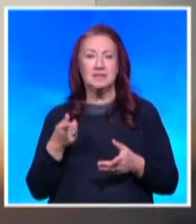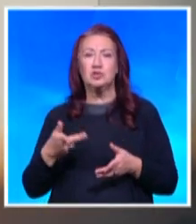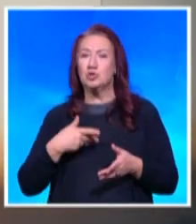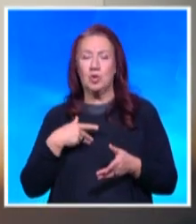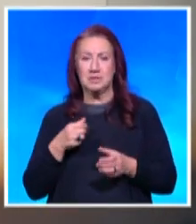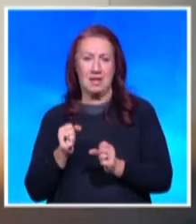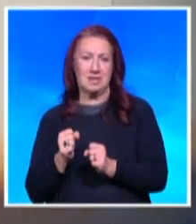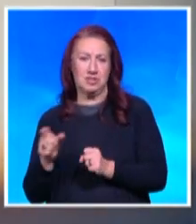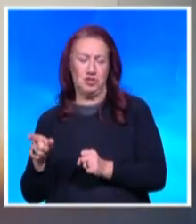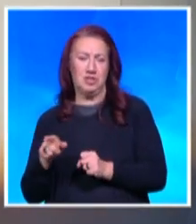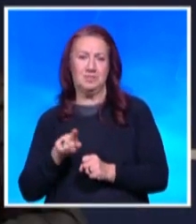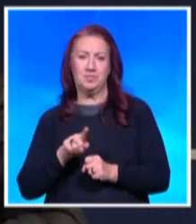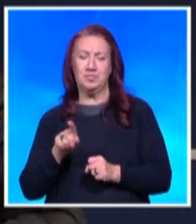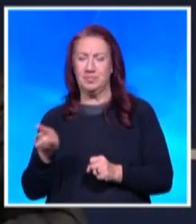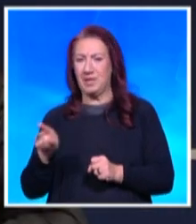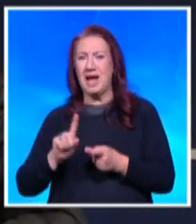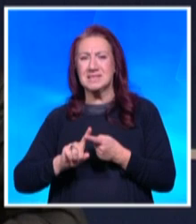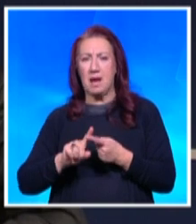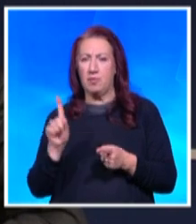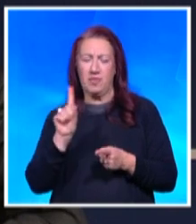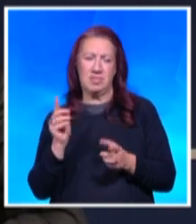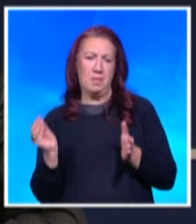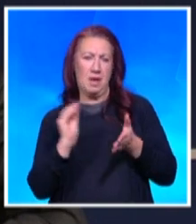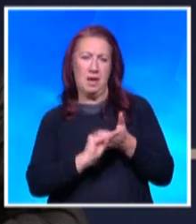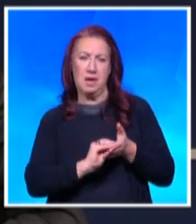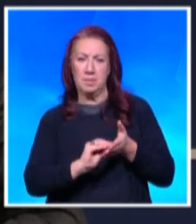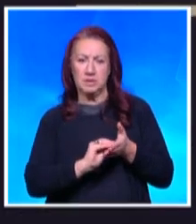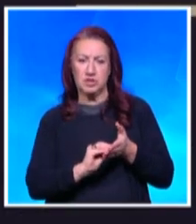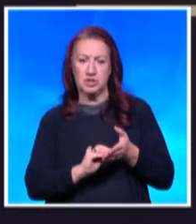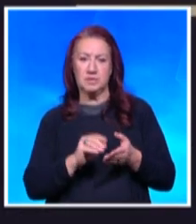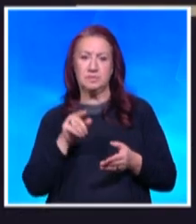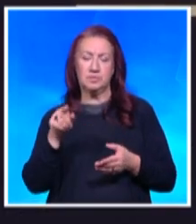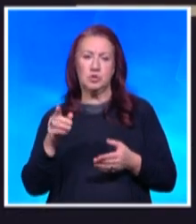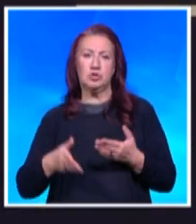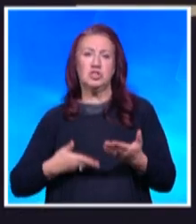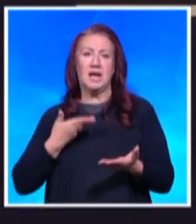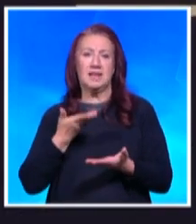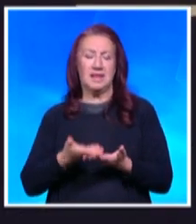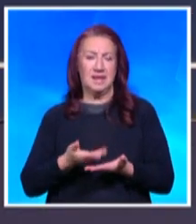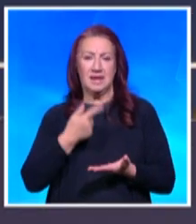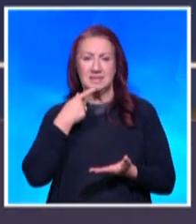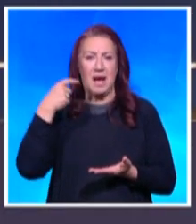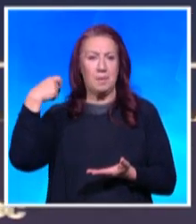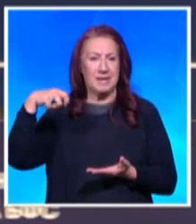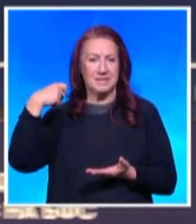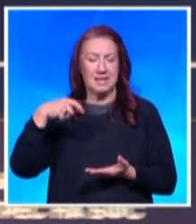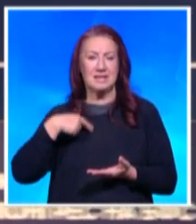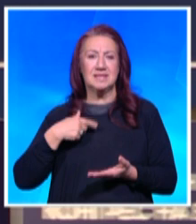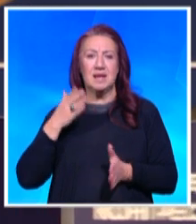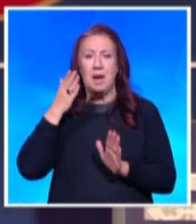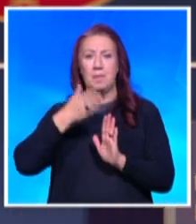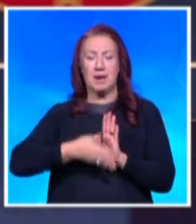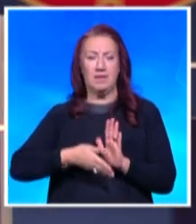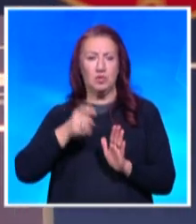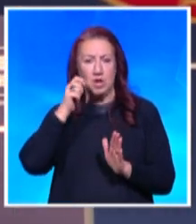бъде вписван. Това, което колегата Димитър Георгиев заяви, е, че той ще се кандидатира за президент, за да може да има право да обжалва конгреса